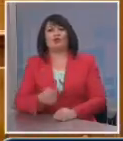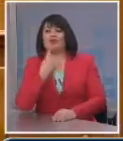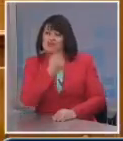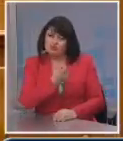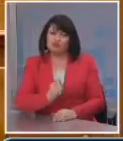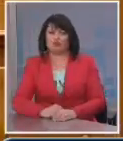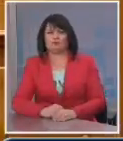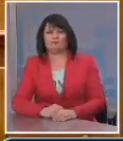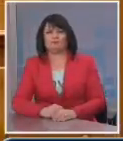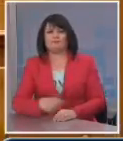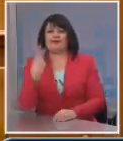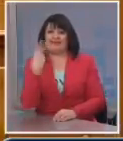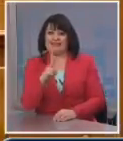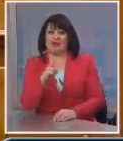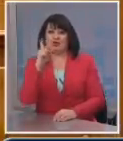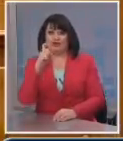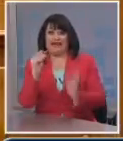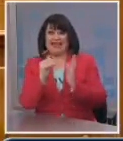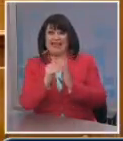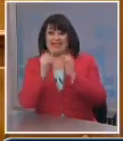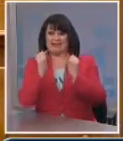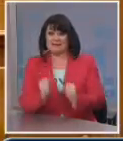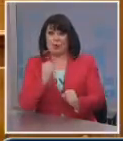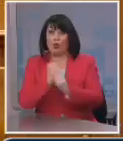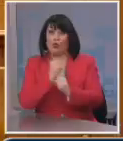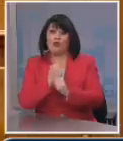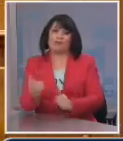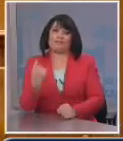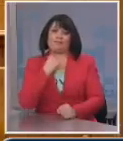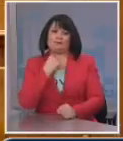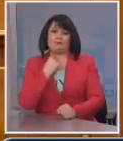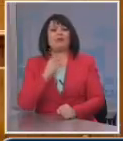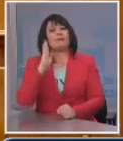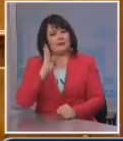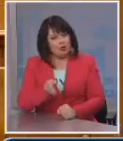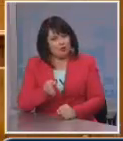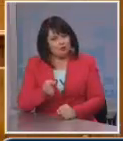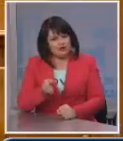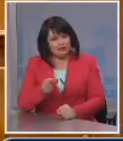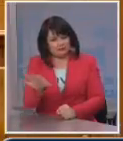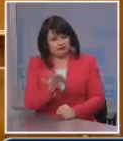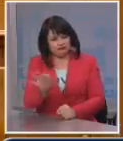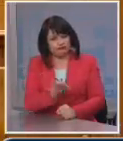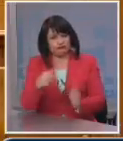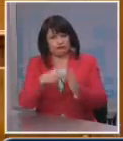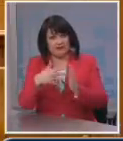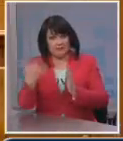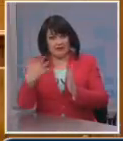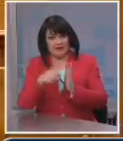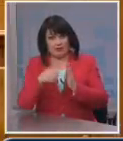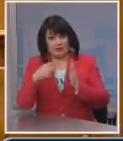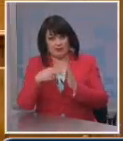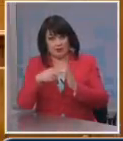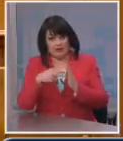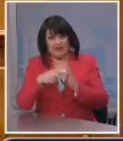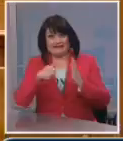λοιπόν. 210.000 θέσεις εργασίας θα μπορούσαν να είχαν δημιουργηθεί το 2015 και το 2016 εάν η